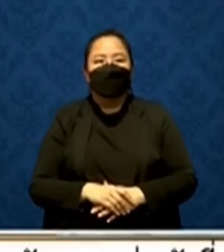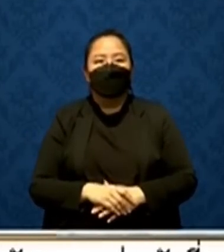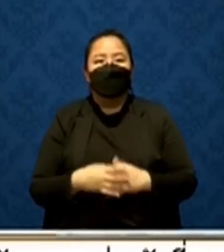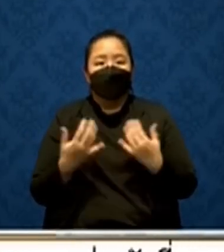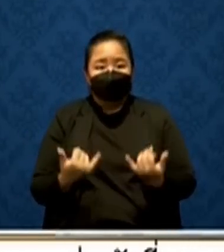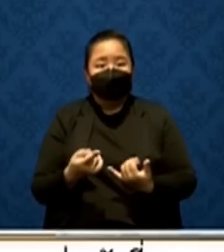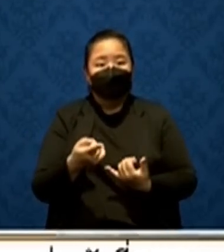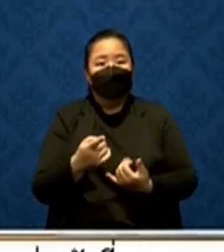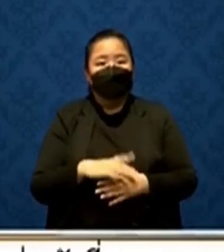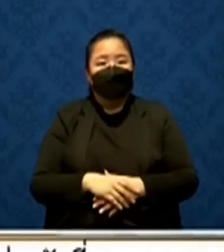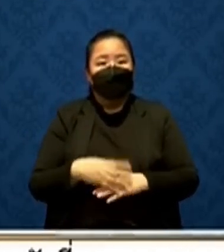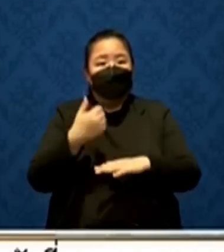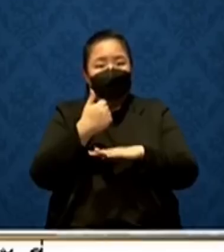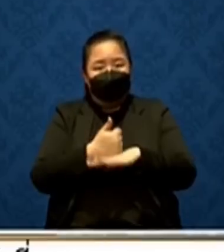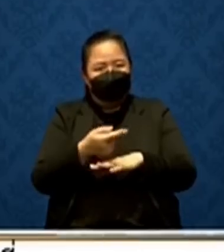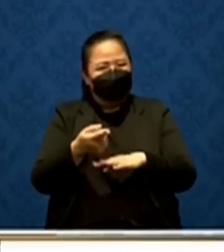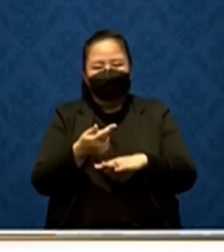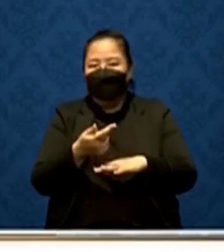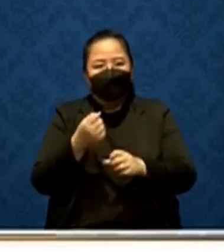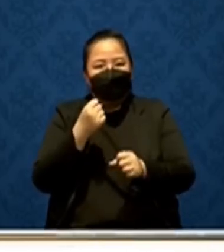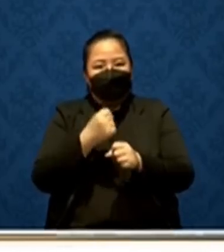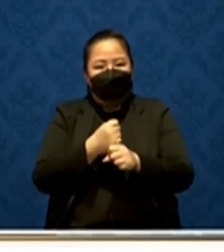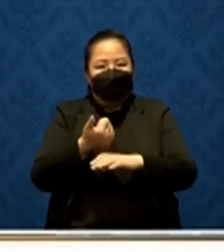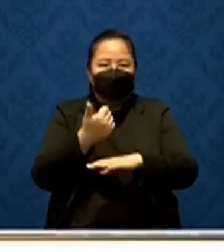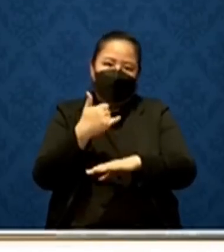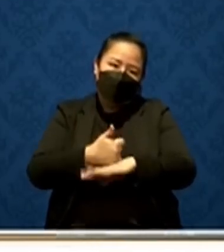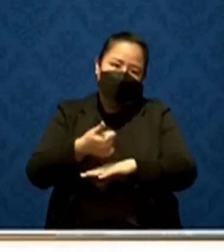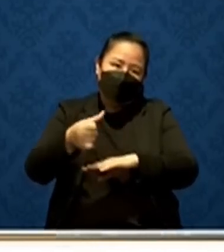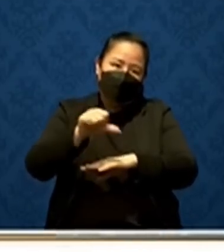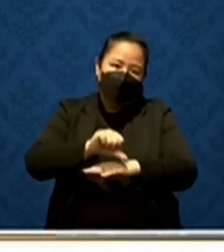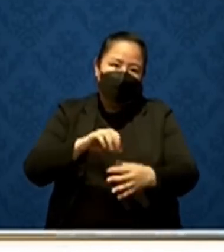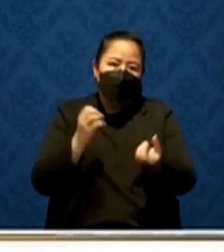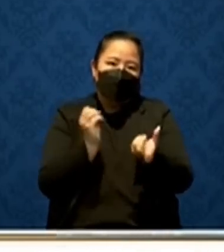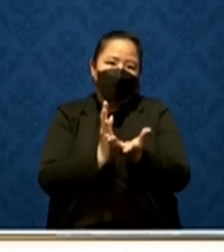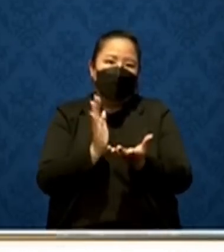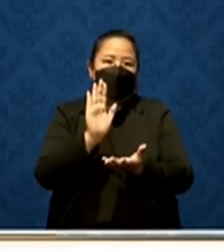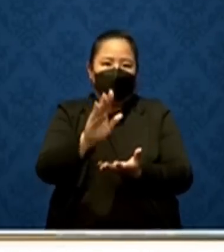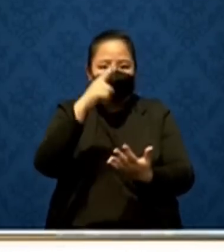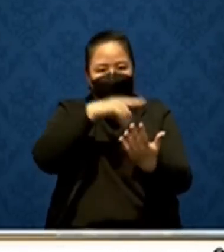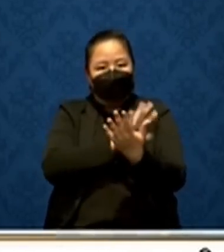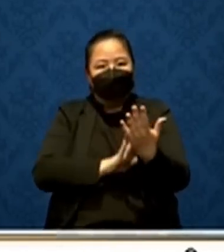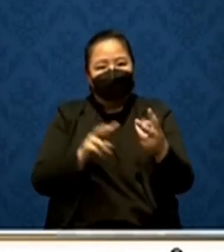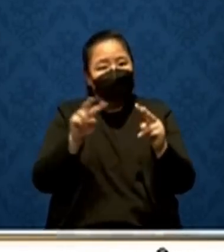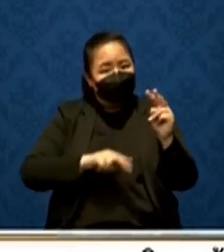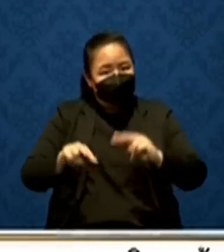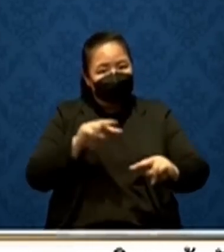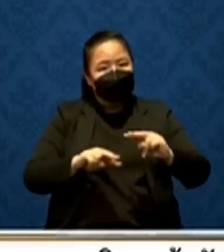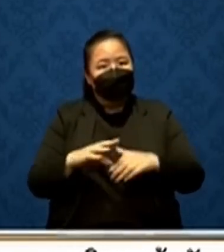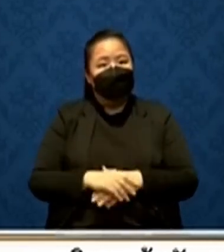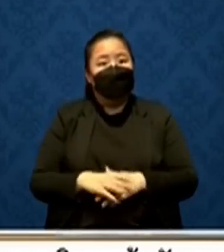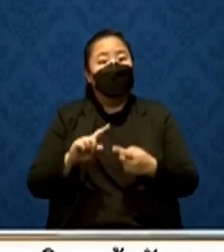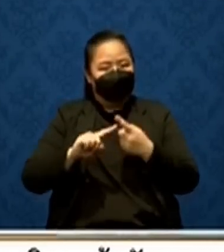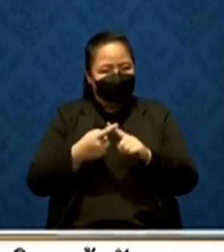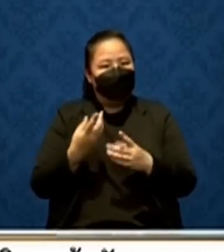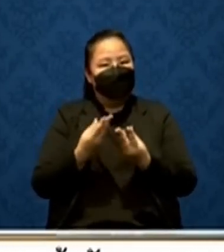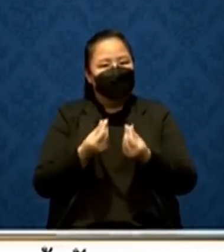ภาวะผู้นำที่ล้มเหลวที่มีผลต่อการบริหารประเทศชาติเรื่องนี้เพื่อนสมาชิกผมเจาะลึกลง